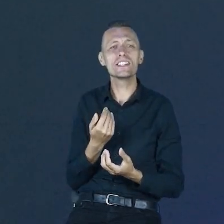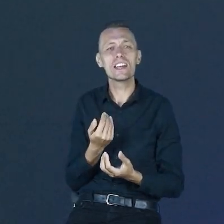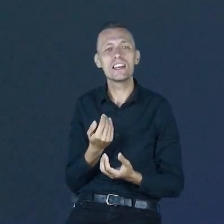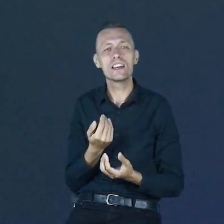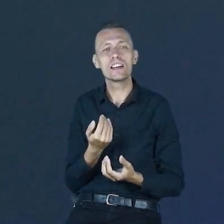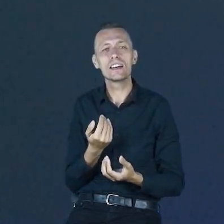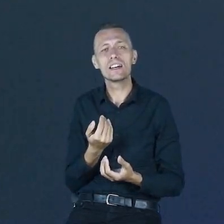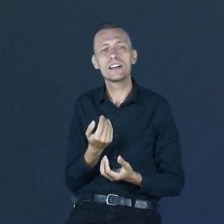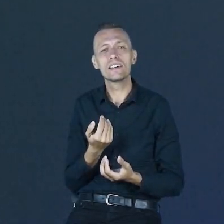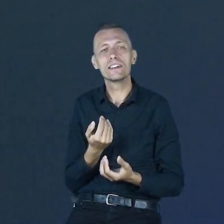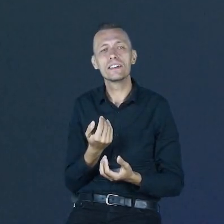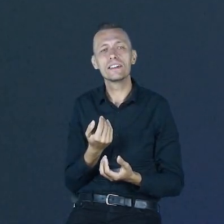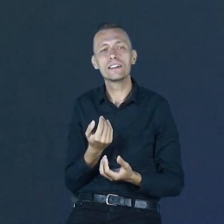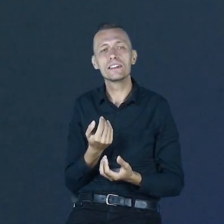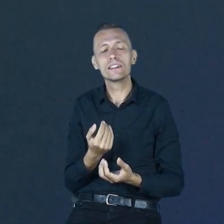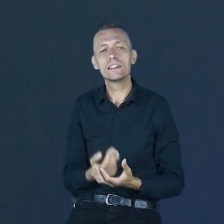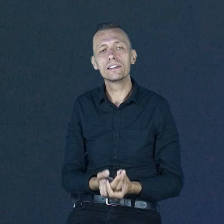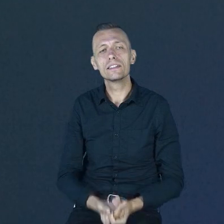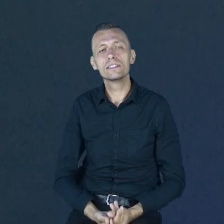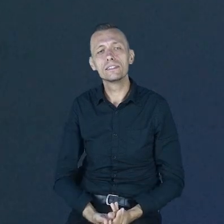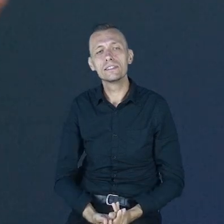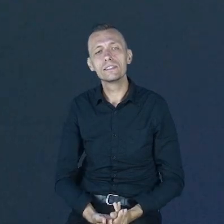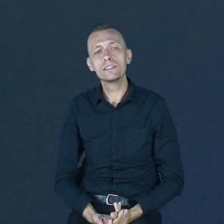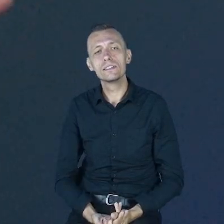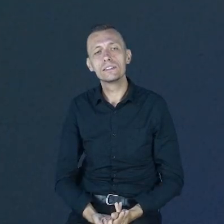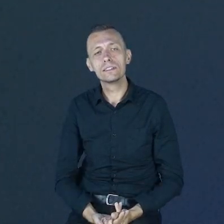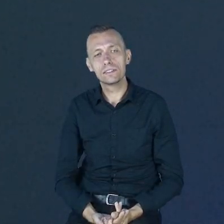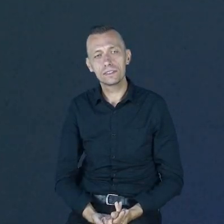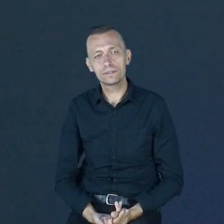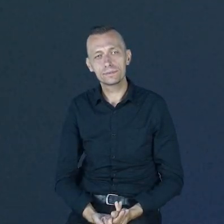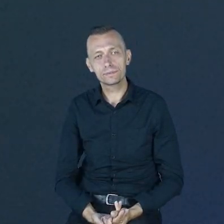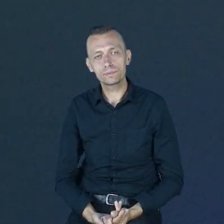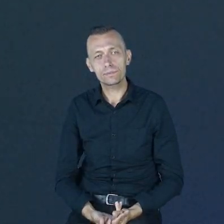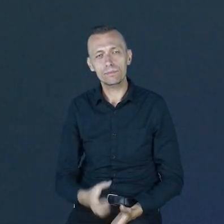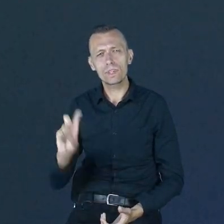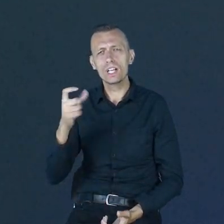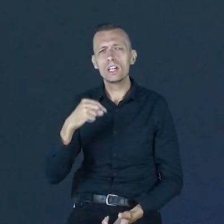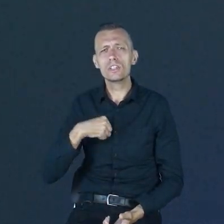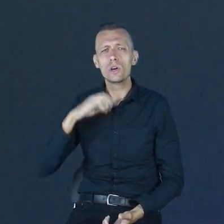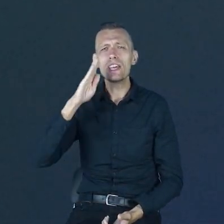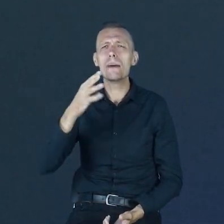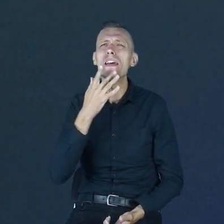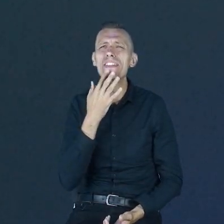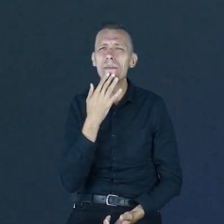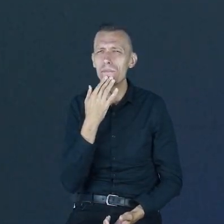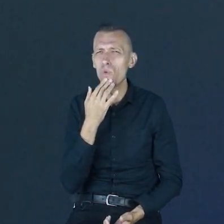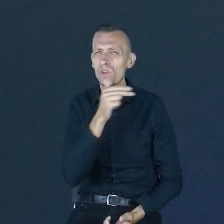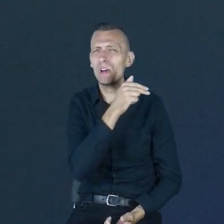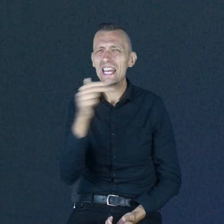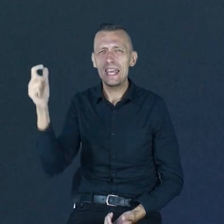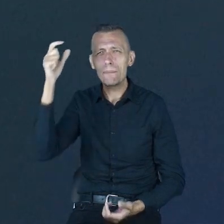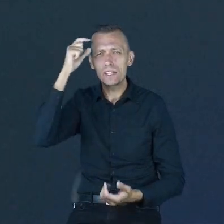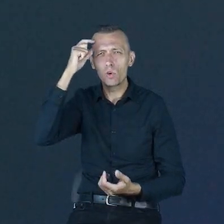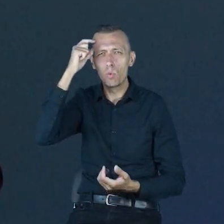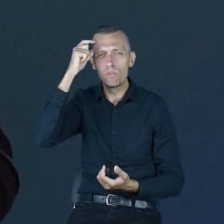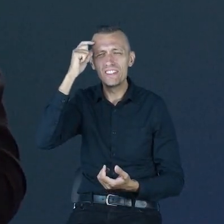I to, co będę mówił, właściwie gdybyśmy szukali jednego słowa, będzie wezwaniem.